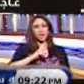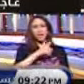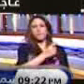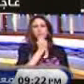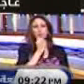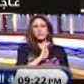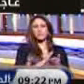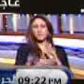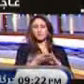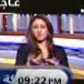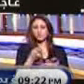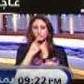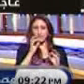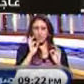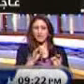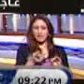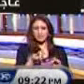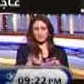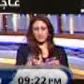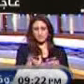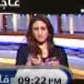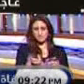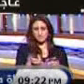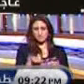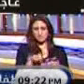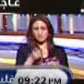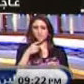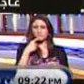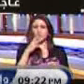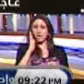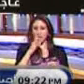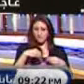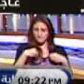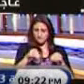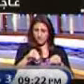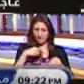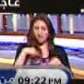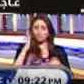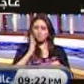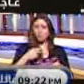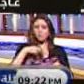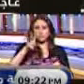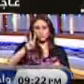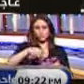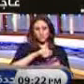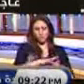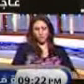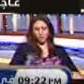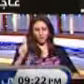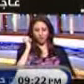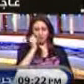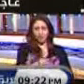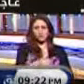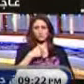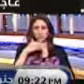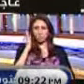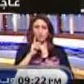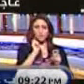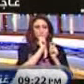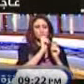مستعدين نشتري منهم اللي هم الجزء الثاني اللي هو مش عايز يتبرع لو عايز يبيع. احنا مستعدين نشتري كهيئه تنميه تعليميه ونعمل احلال